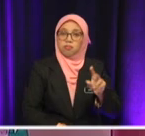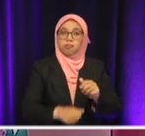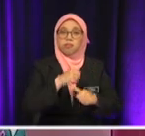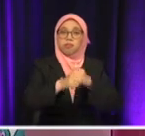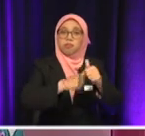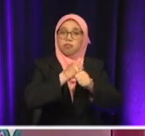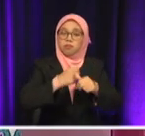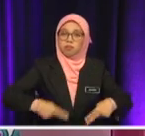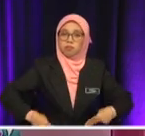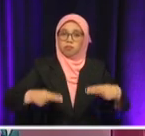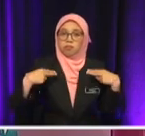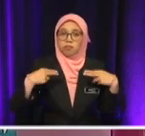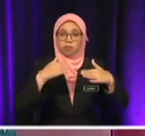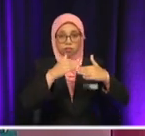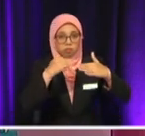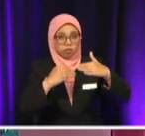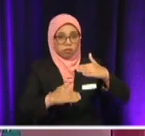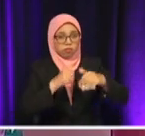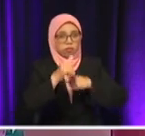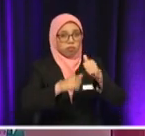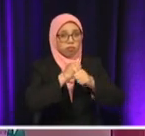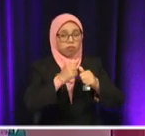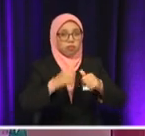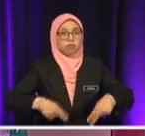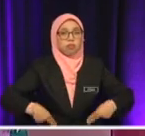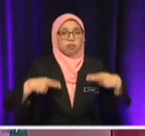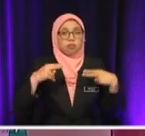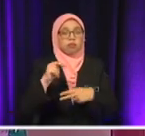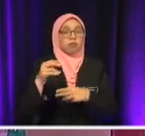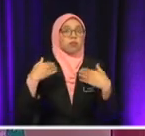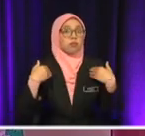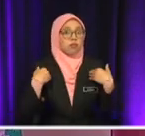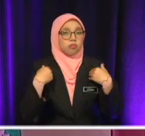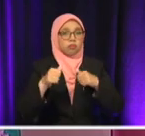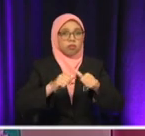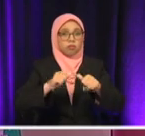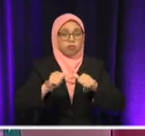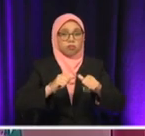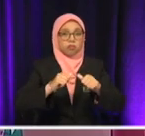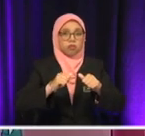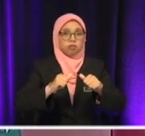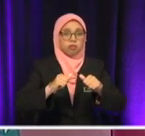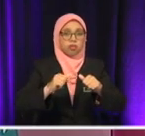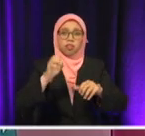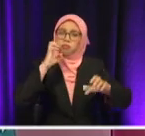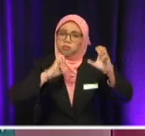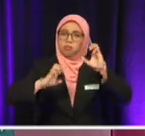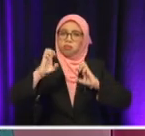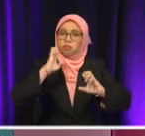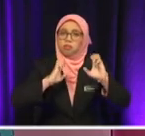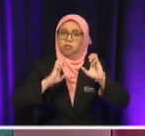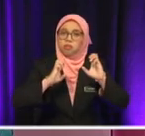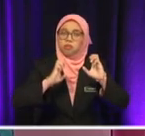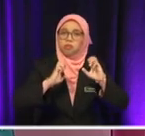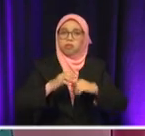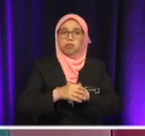hidupan, di mana di bawah alam hidupan terdiri daripada aktiviti sosio-emosi seperti aktiviti